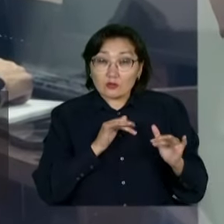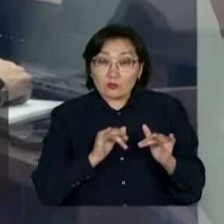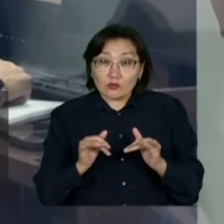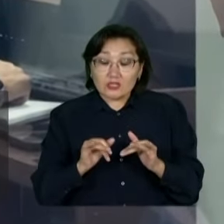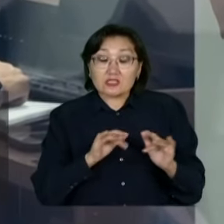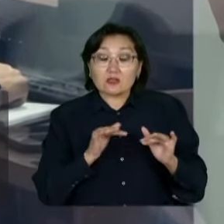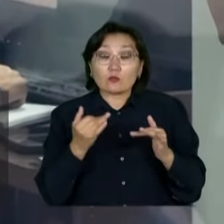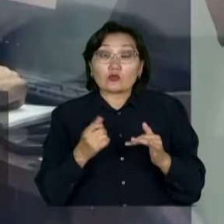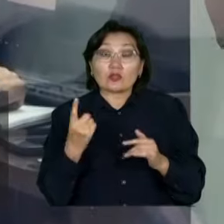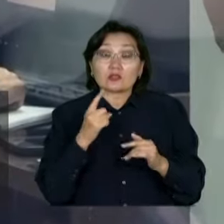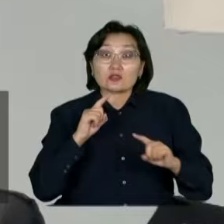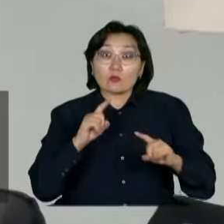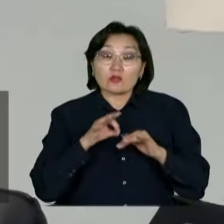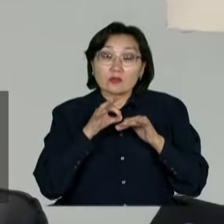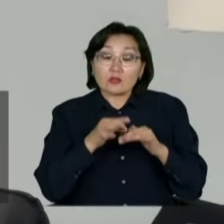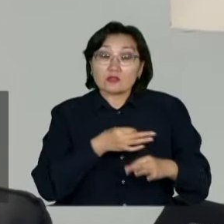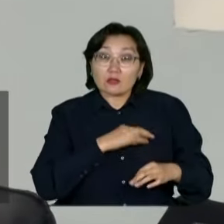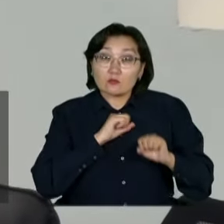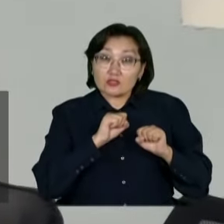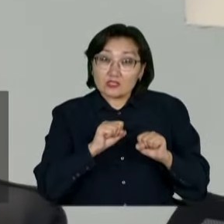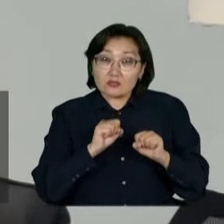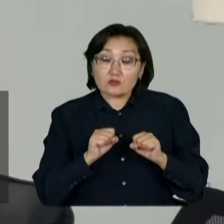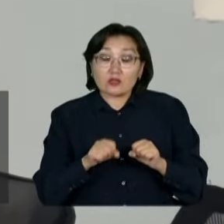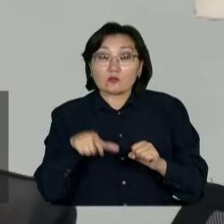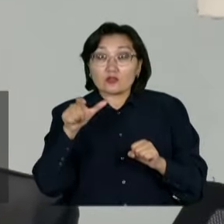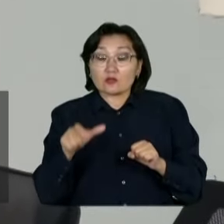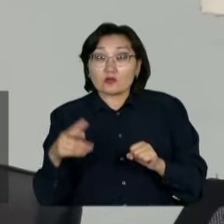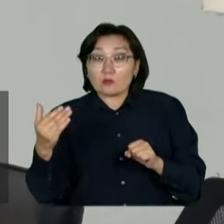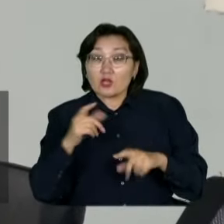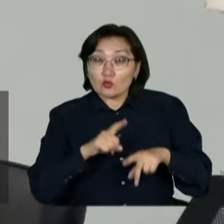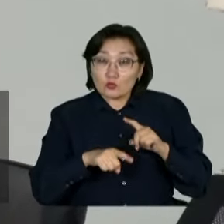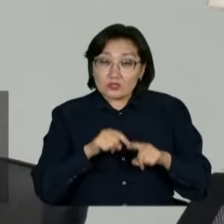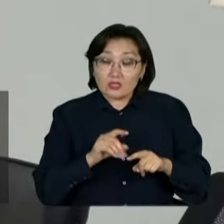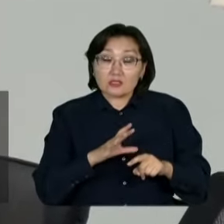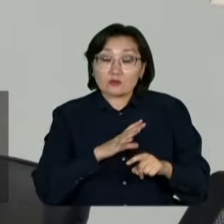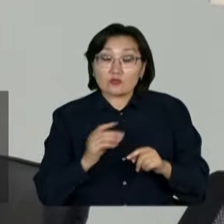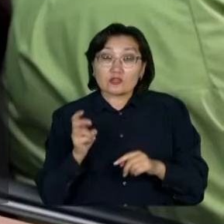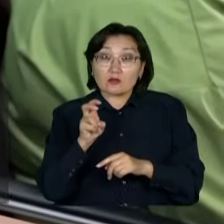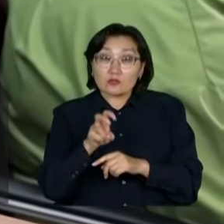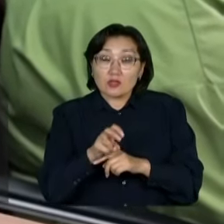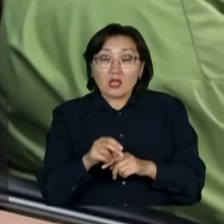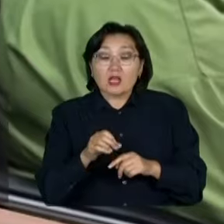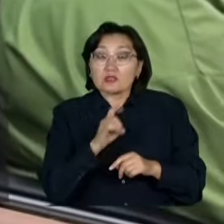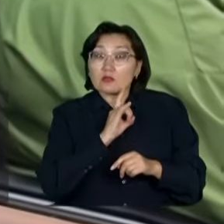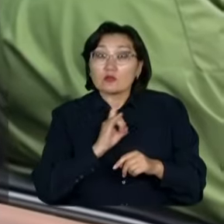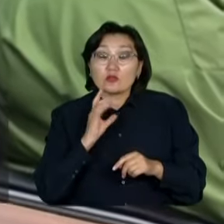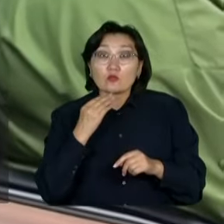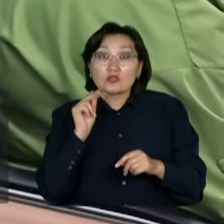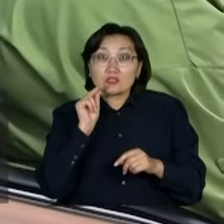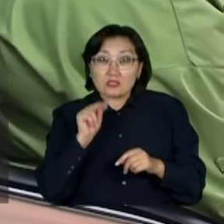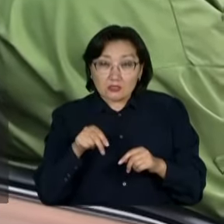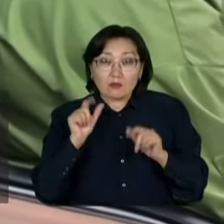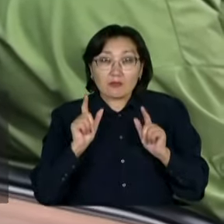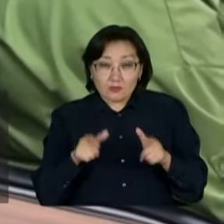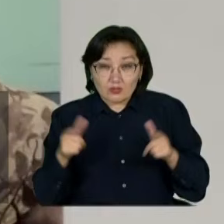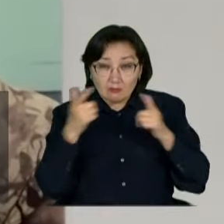өтті. Сот залында сотталушының қорғаушылары мен адвокаттары және жәбірленуші тараптың туыстары келді. Бірінші болып сөз алған Хаджиева өз кінәсін ішінара мойындайтынын